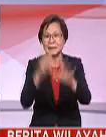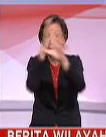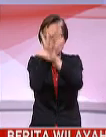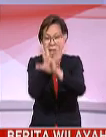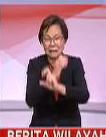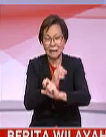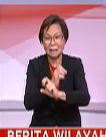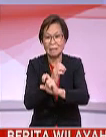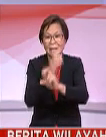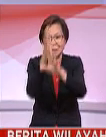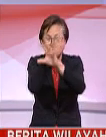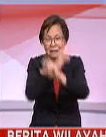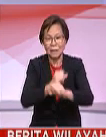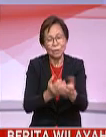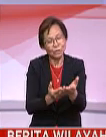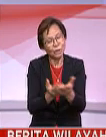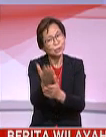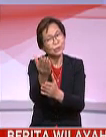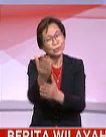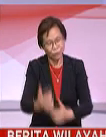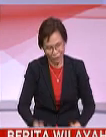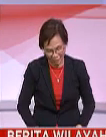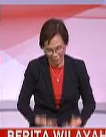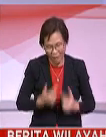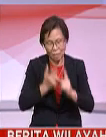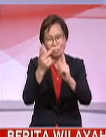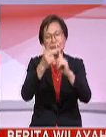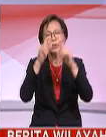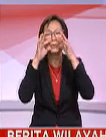Perinciannya, kita langsung ke Kuching. Silakan Fazril.